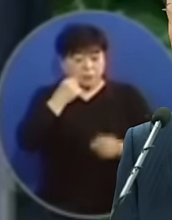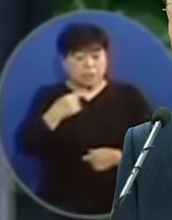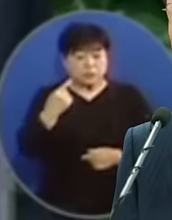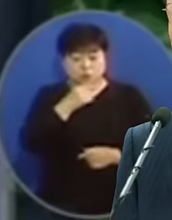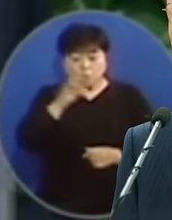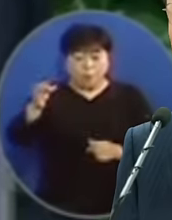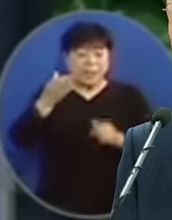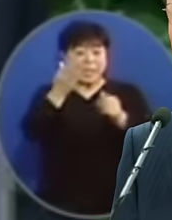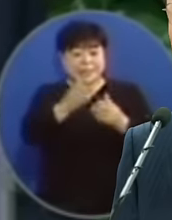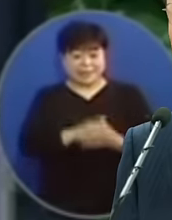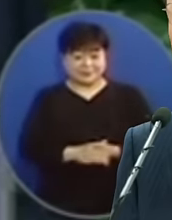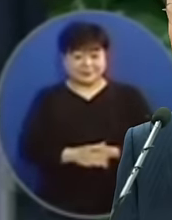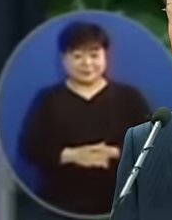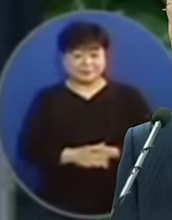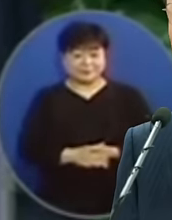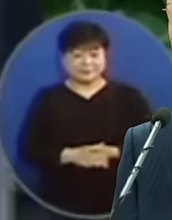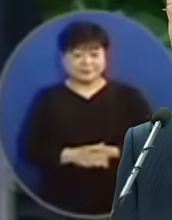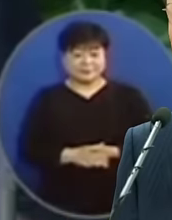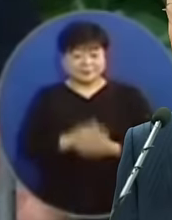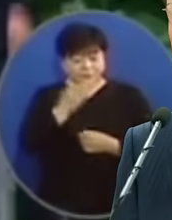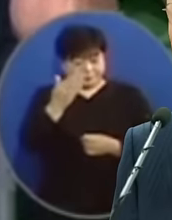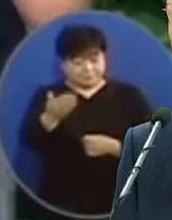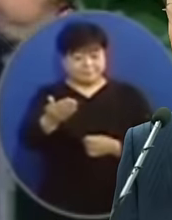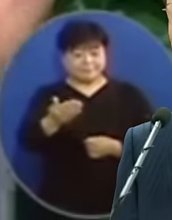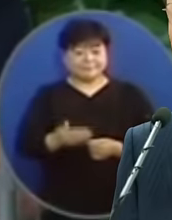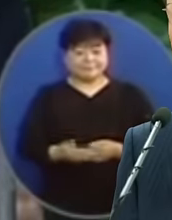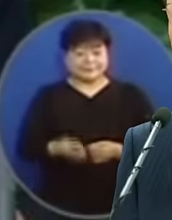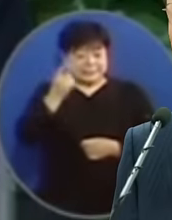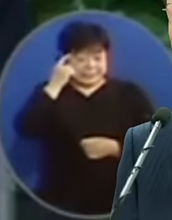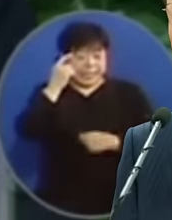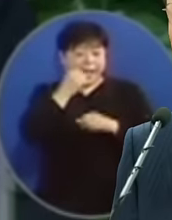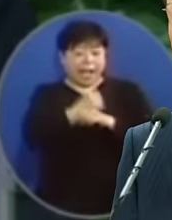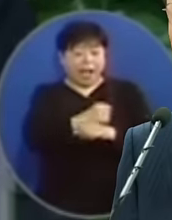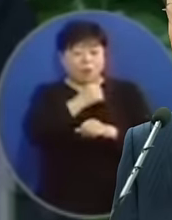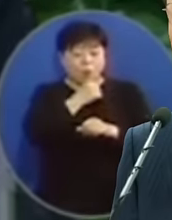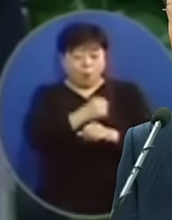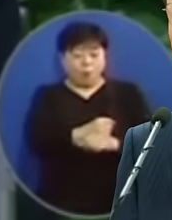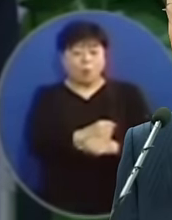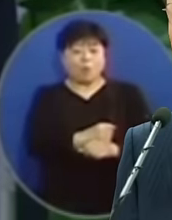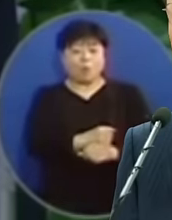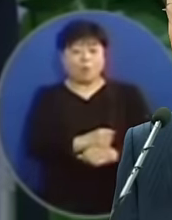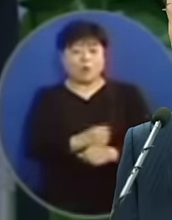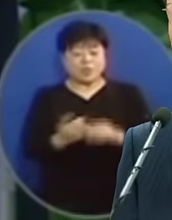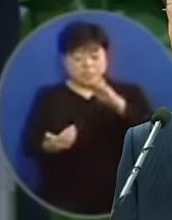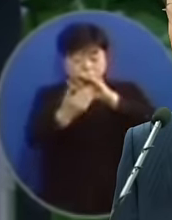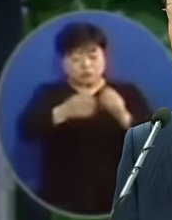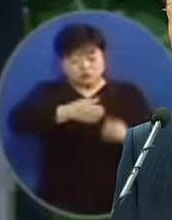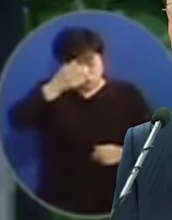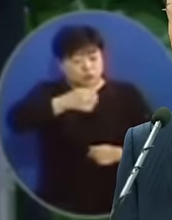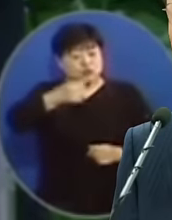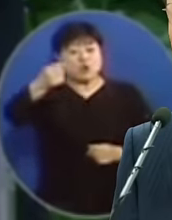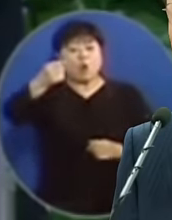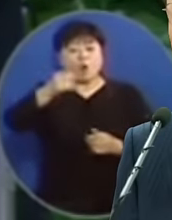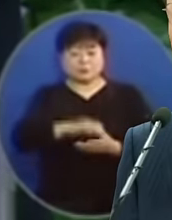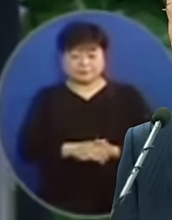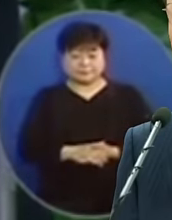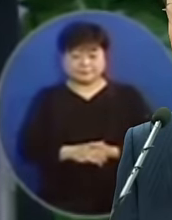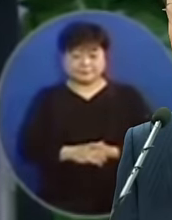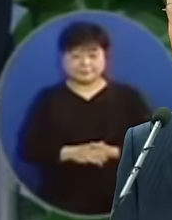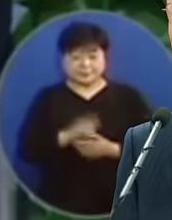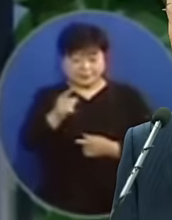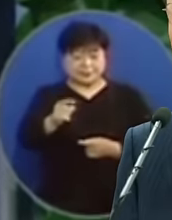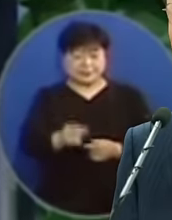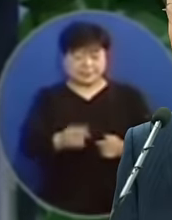입술로 고백해야 되는 것입니다. 그러므로 여러분 생각하고 생각이 이루어진 꿈을 꾸고